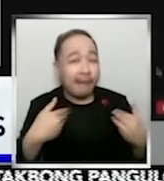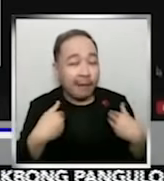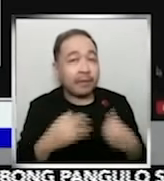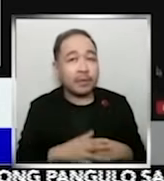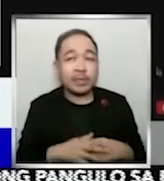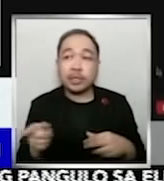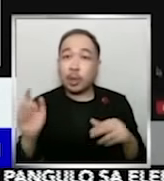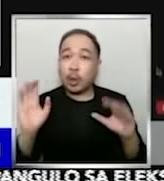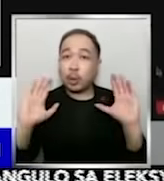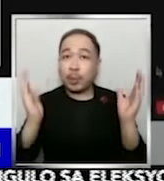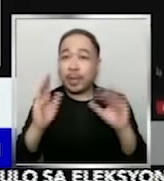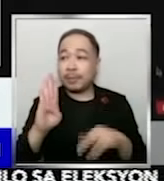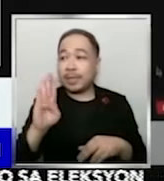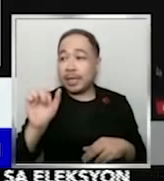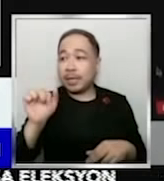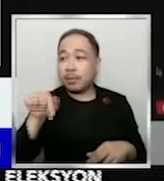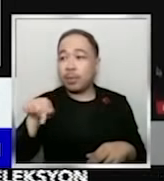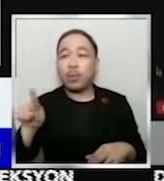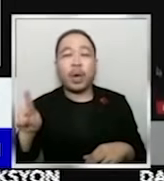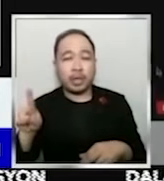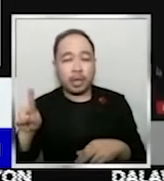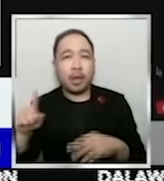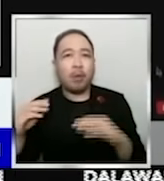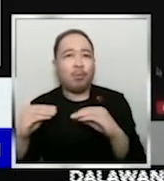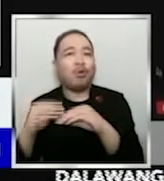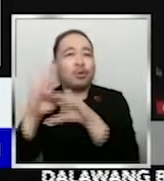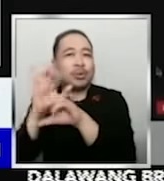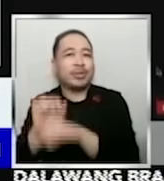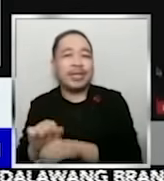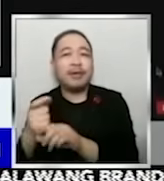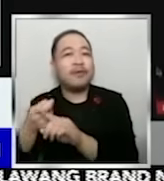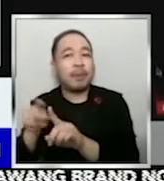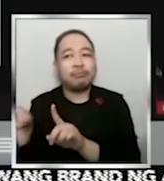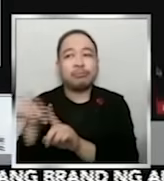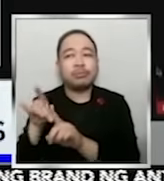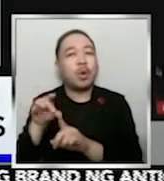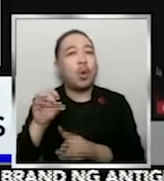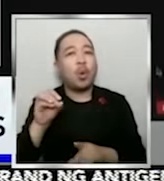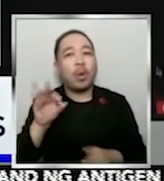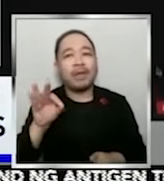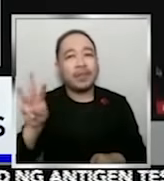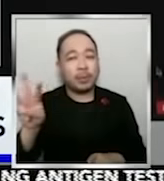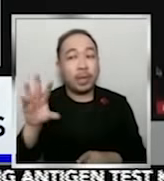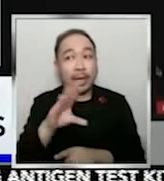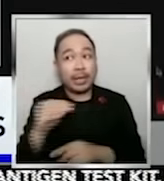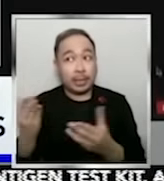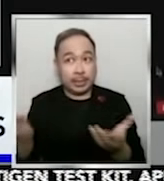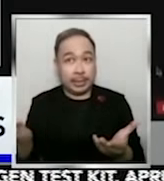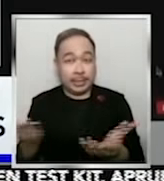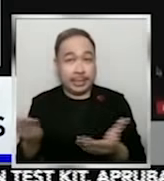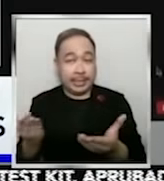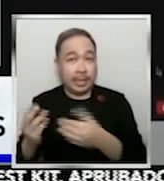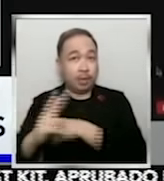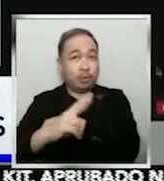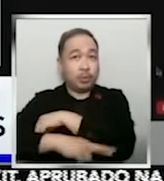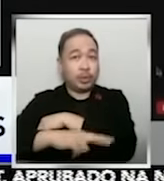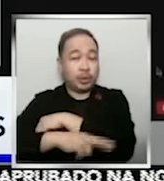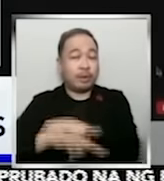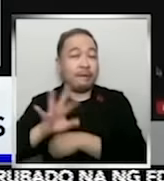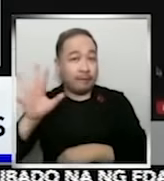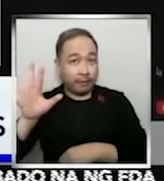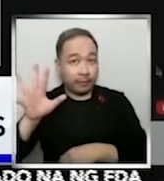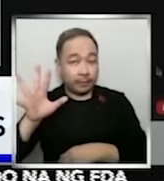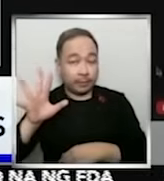ay mas common sa mga returning overseas Filipinos at saka sa ating Region 5, no, or Region 5. Habang